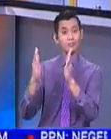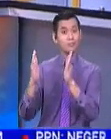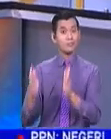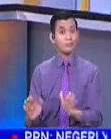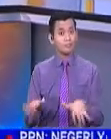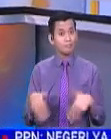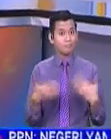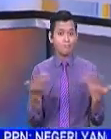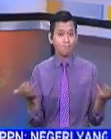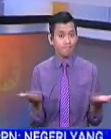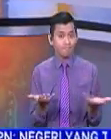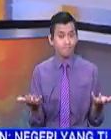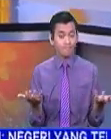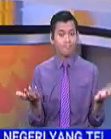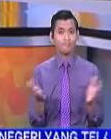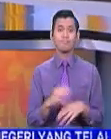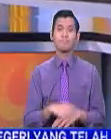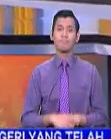sana rumah